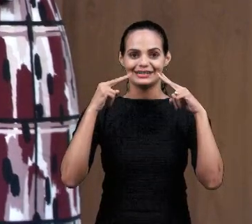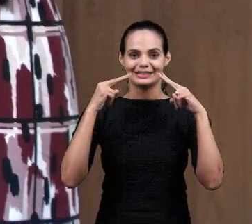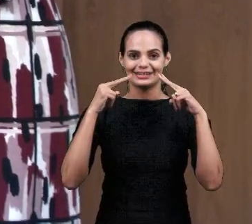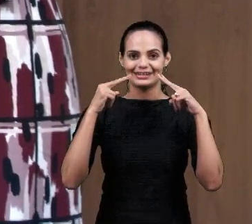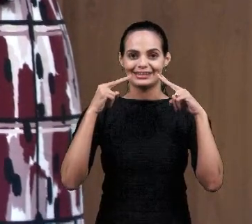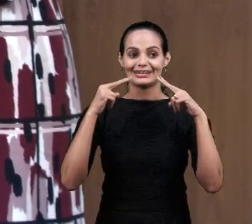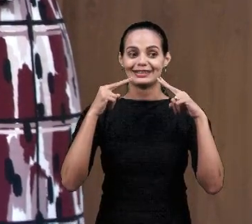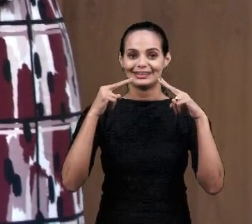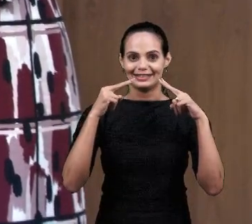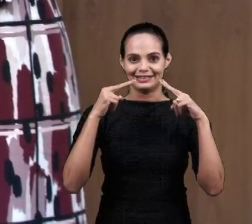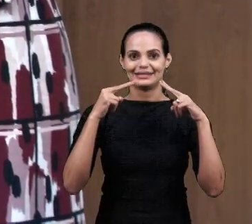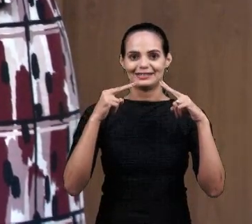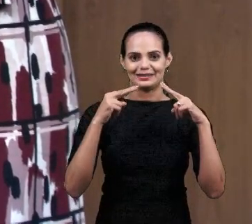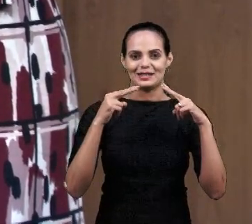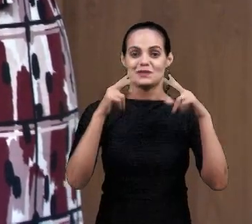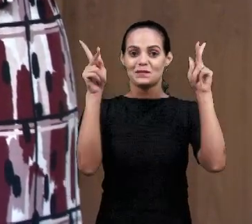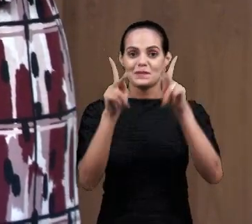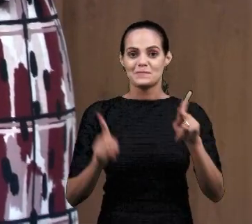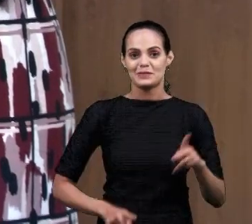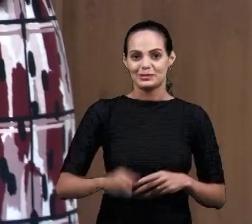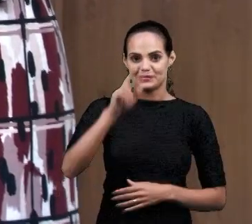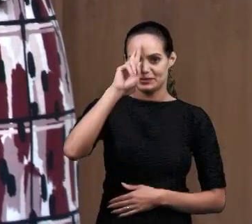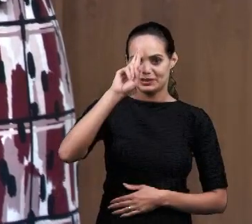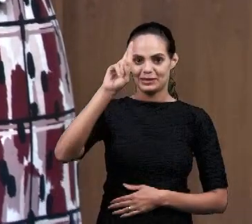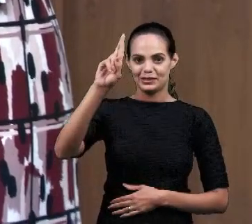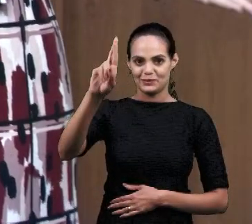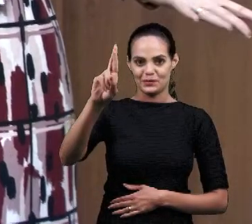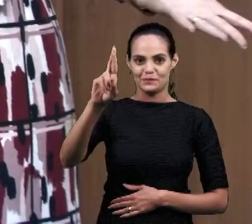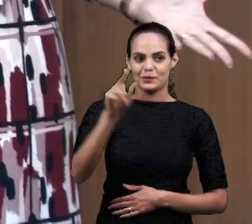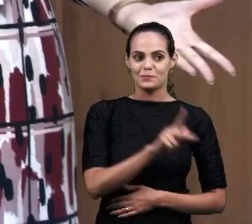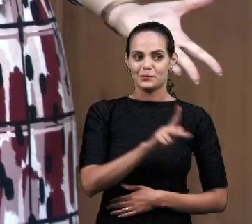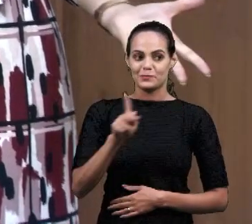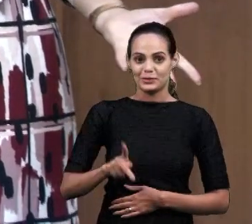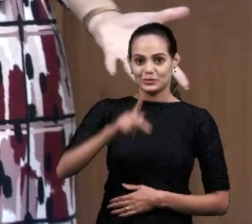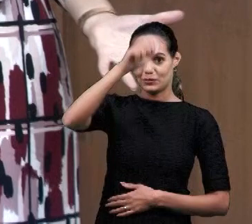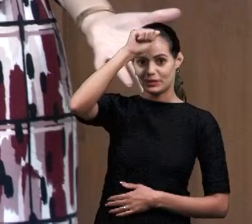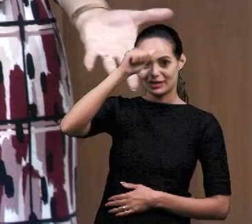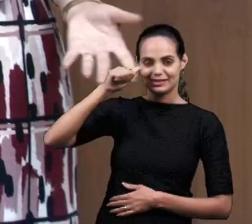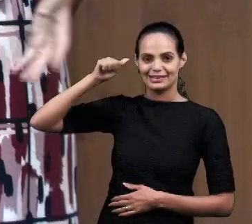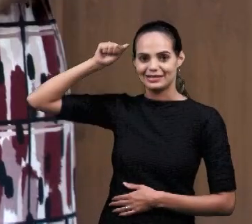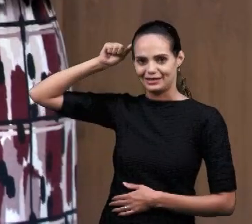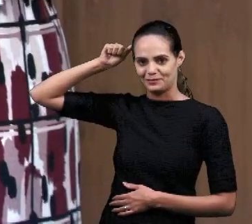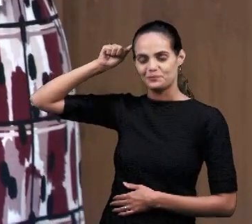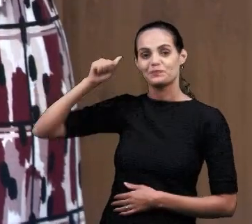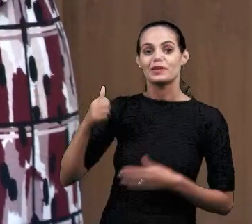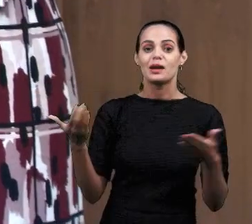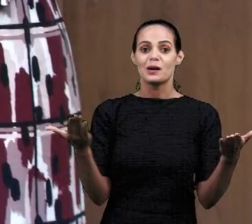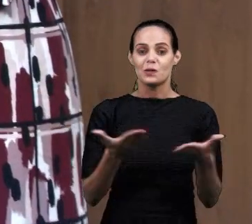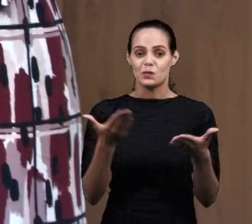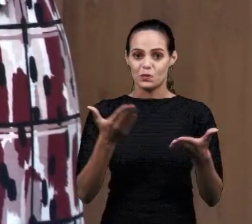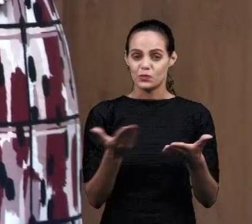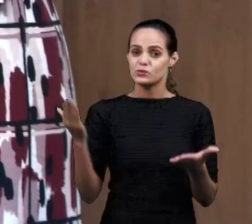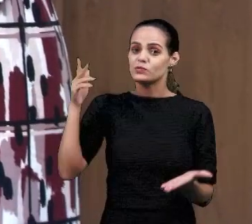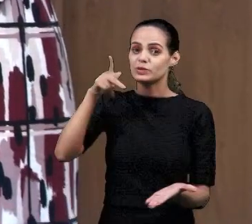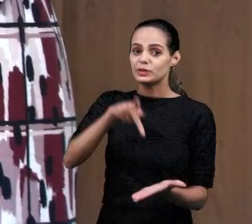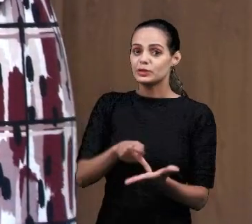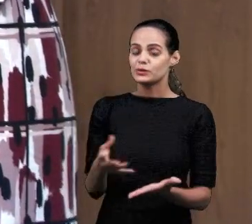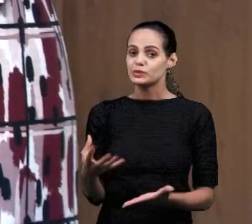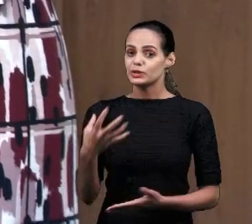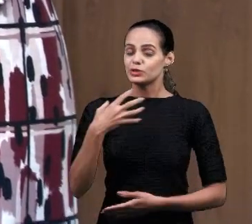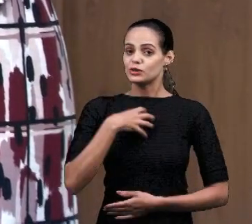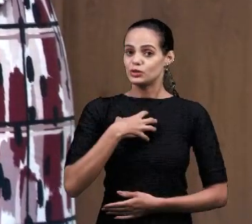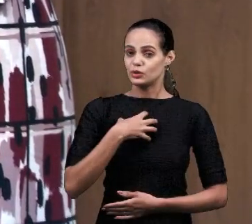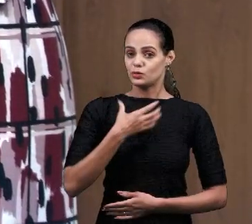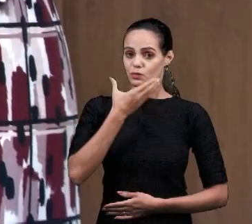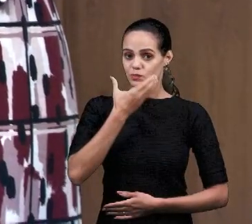Seigneur. Aujourd'hui, nous allons apprendre plus sur le véritable sens du Noël. Nous allons lire un texte qui dans